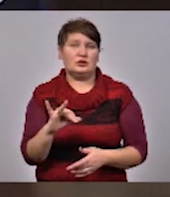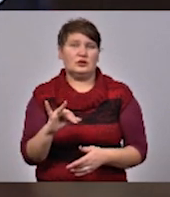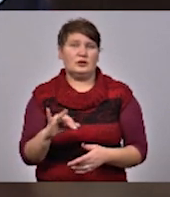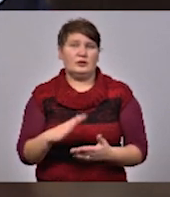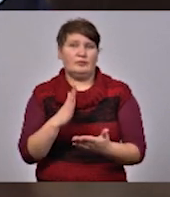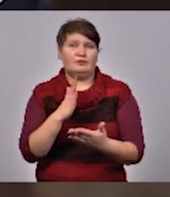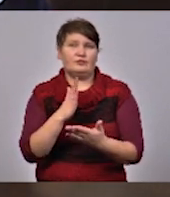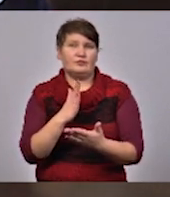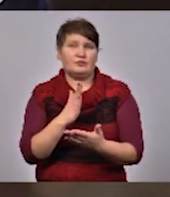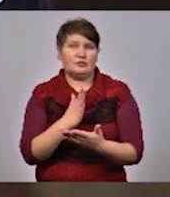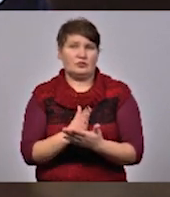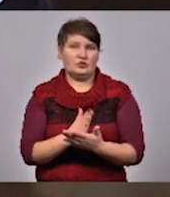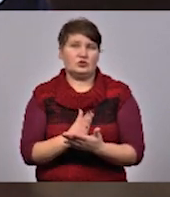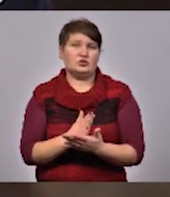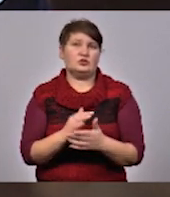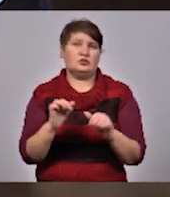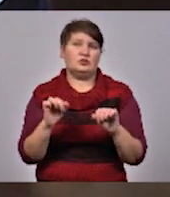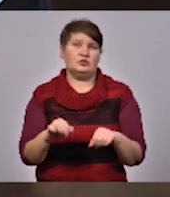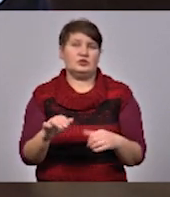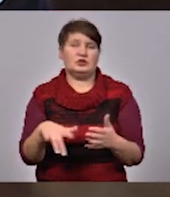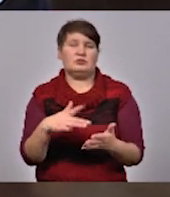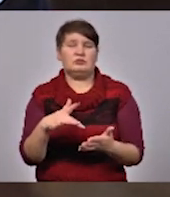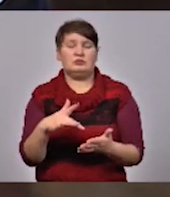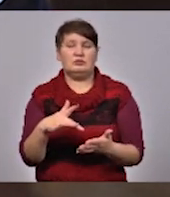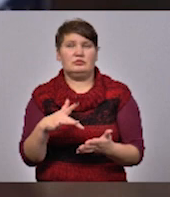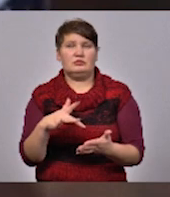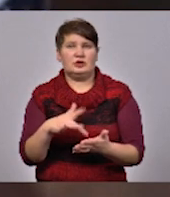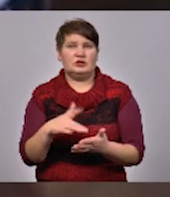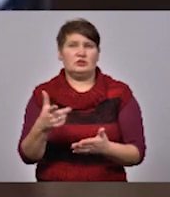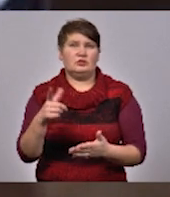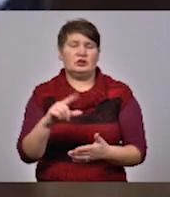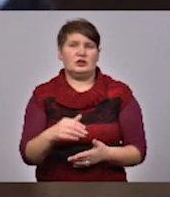можуть бути продиктовані містом, де хоче